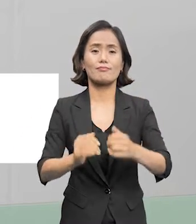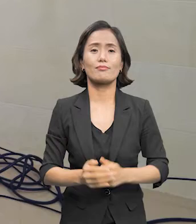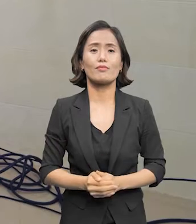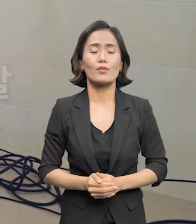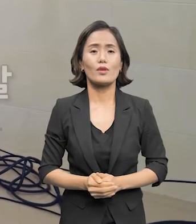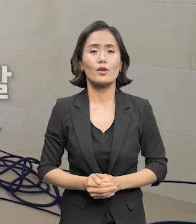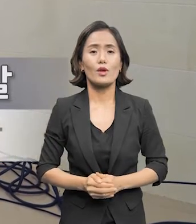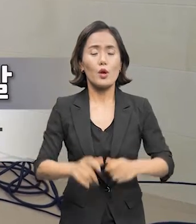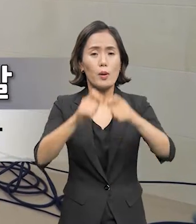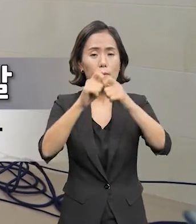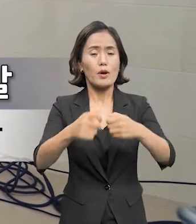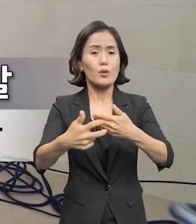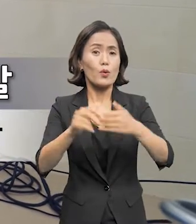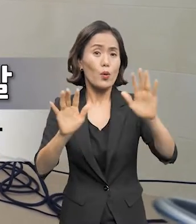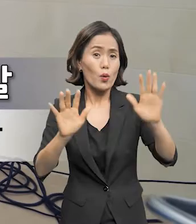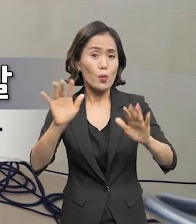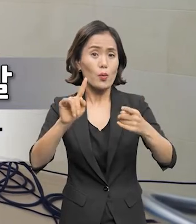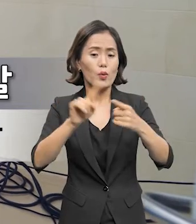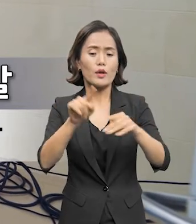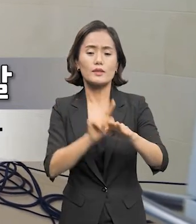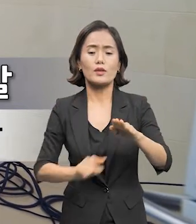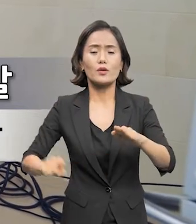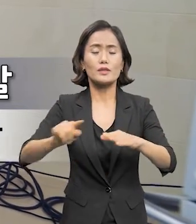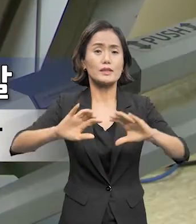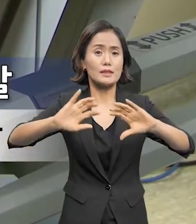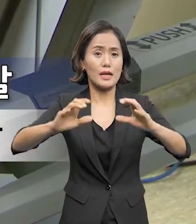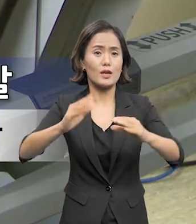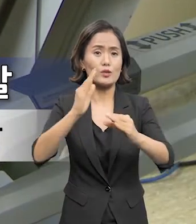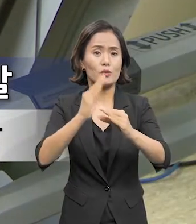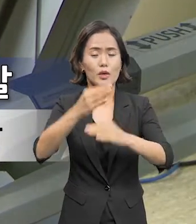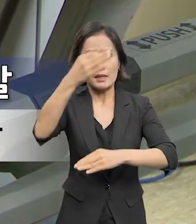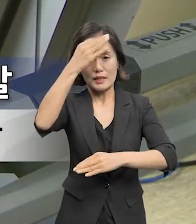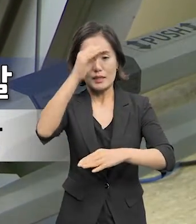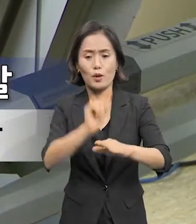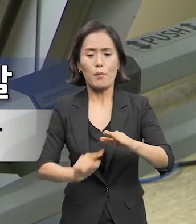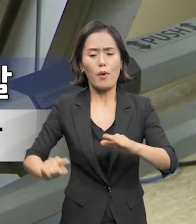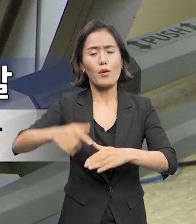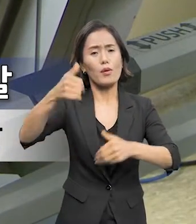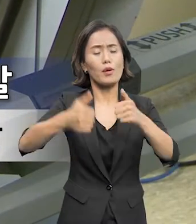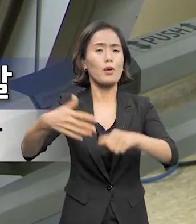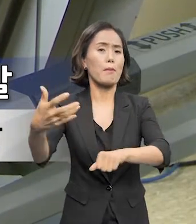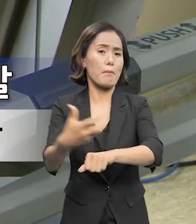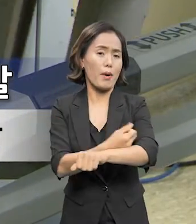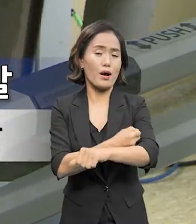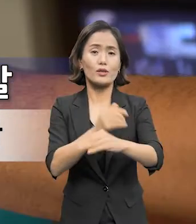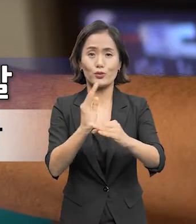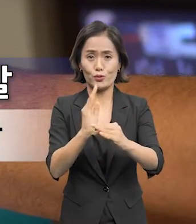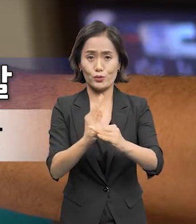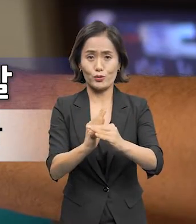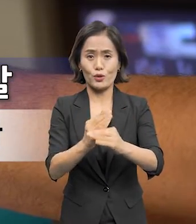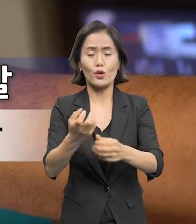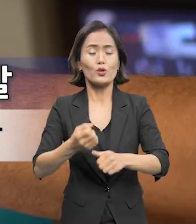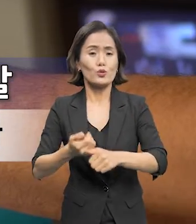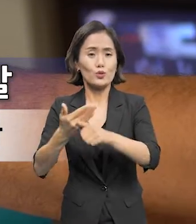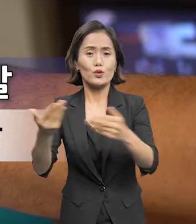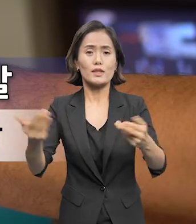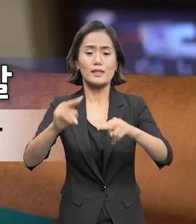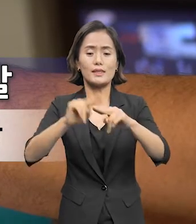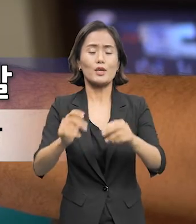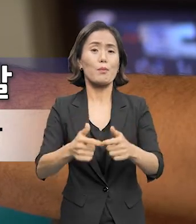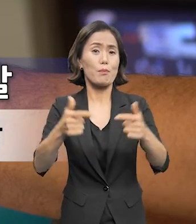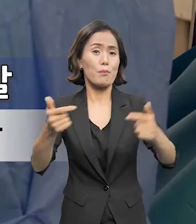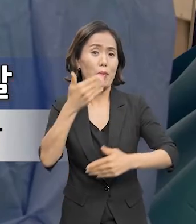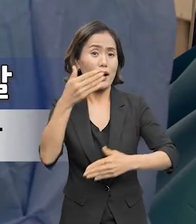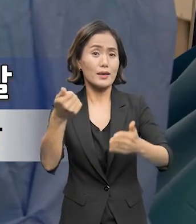다하겠습니다. 한편 마이크로 의료 로봇은 선진국을 중심으로 기술 선도 경쟁이 가속화되고 있으며 수출과